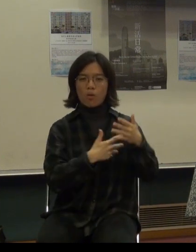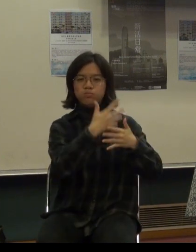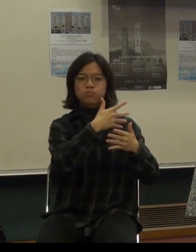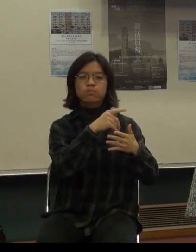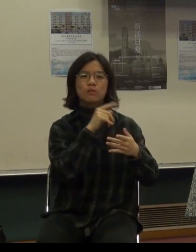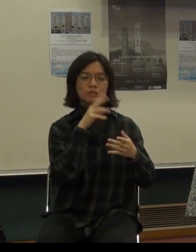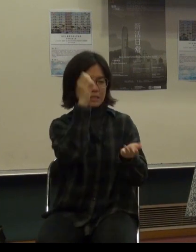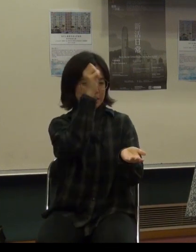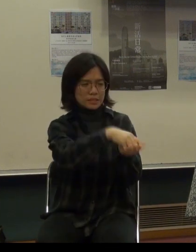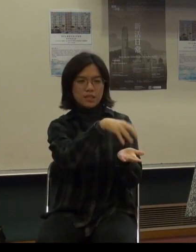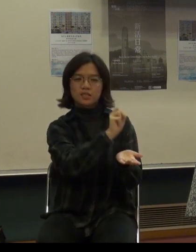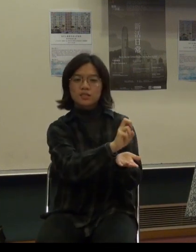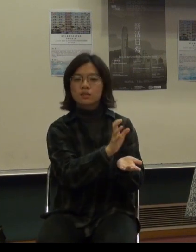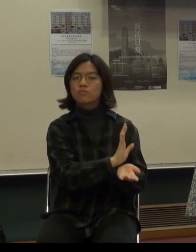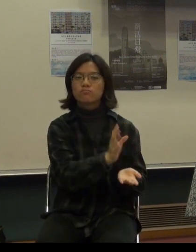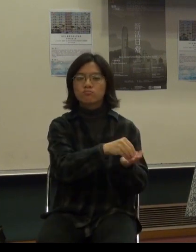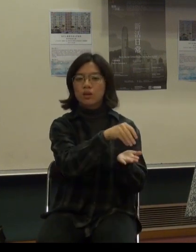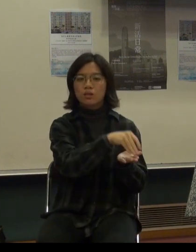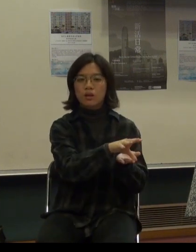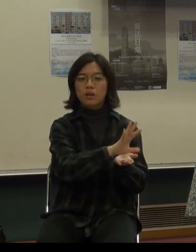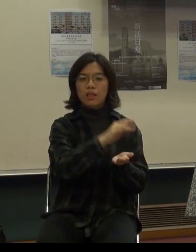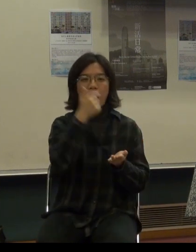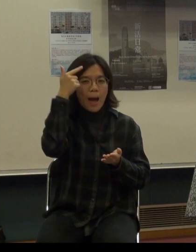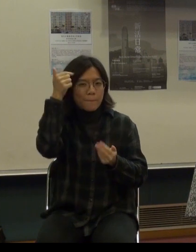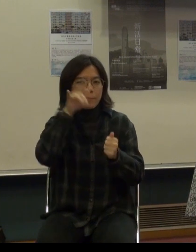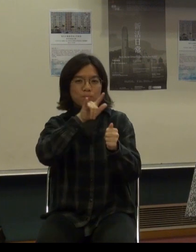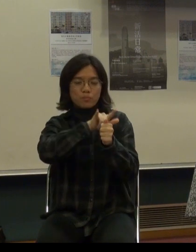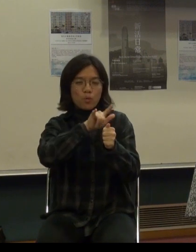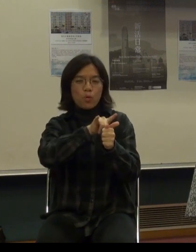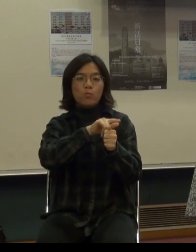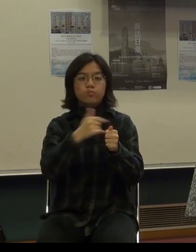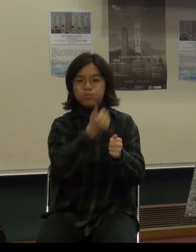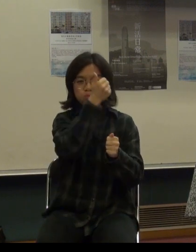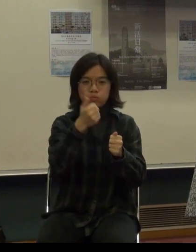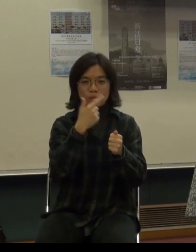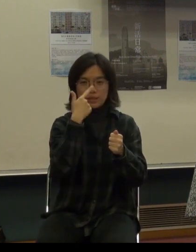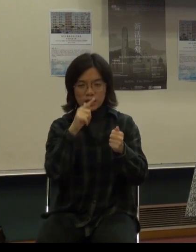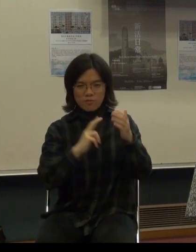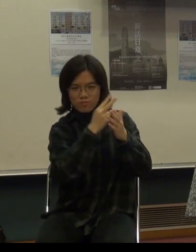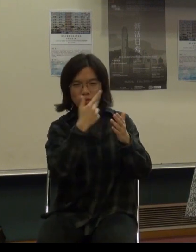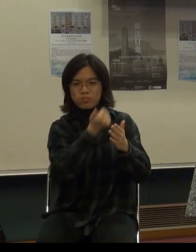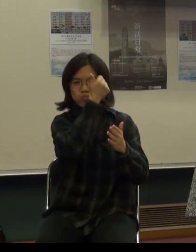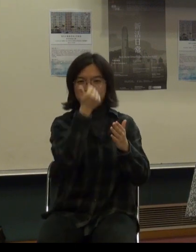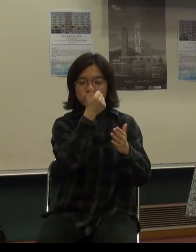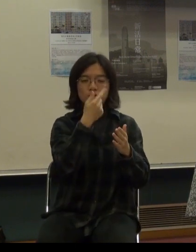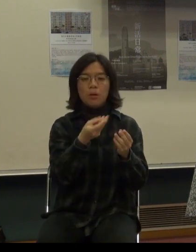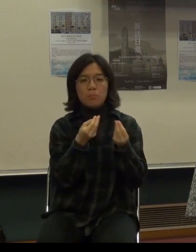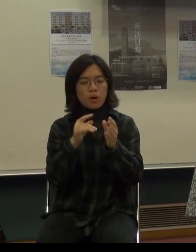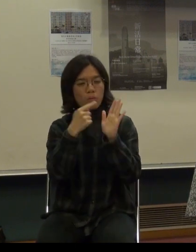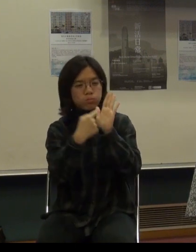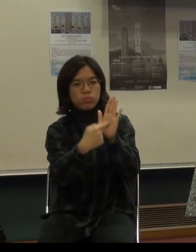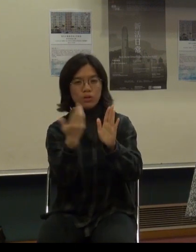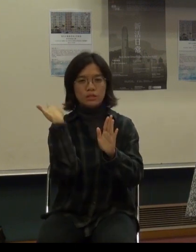但係喺保育嘅過程裏面，最好係俾我哋仍然去明白得到佢原本佢係點樣。